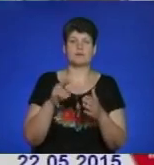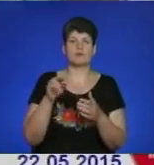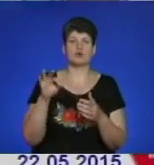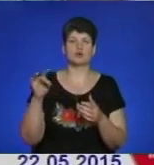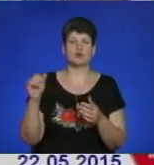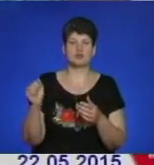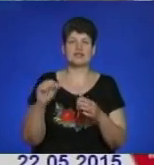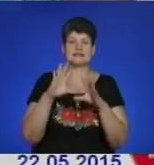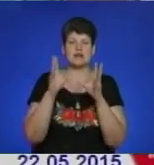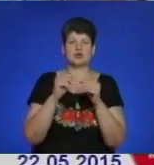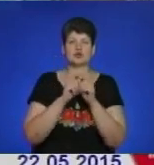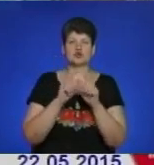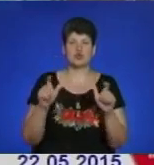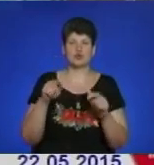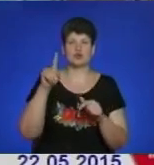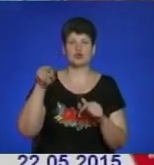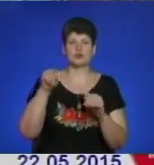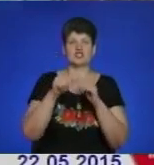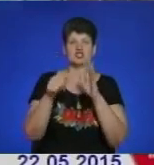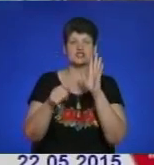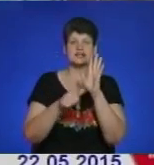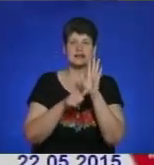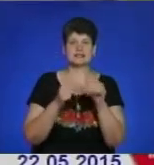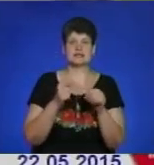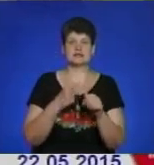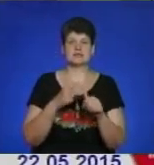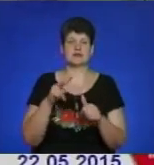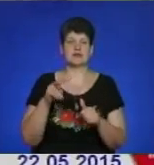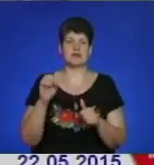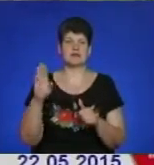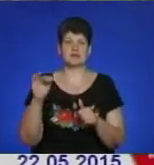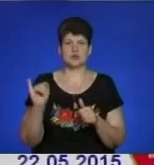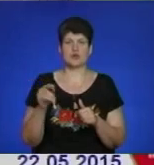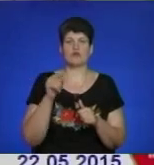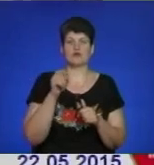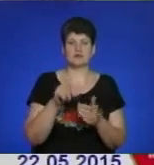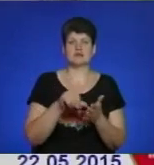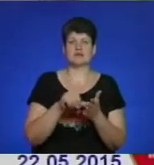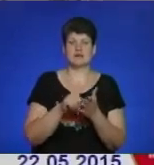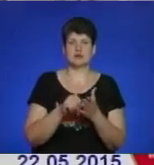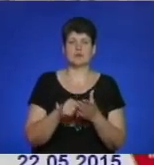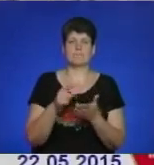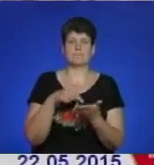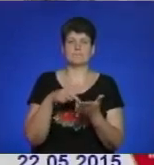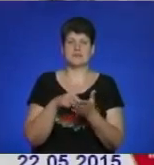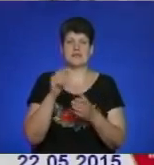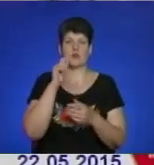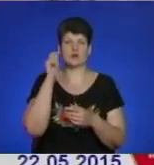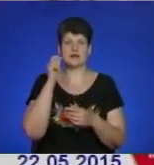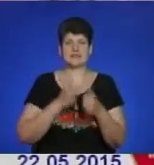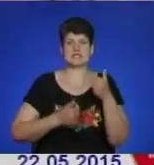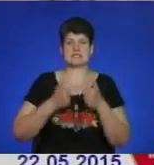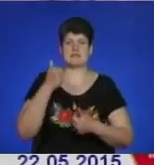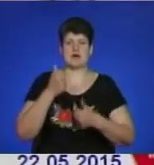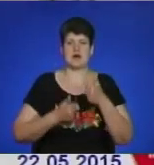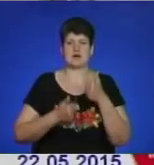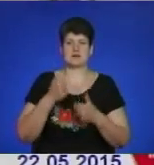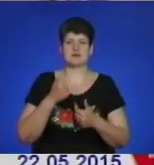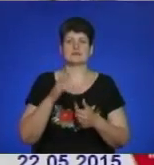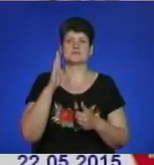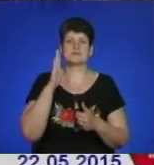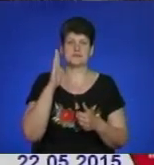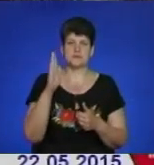і конкретно що навчилися? Волонтерами був проведений курс лекцій для мене та мого класу, і я отримав спеціальну брошуру, з